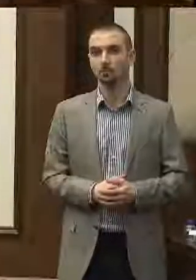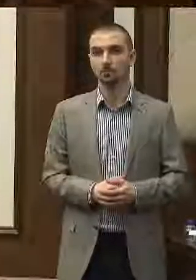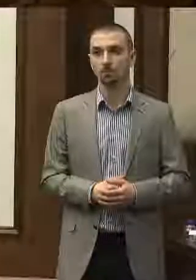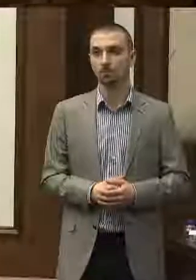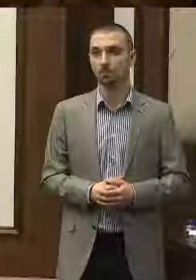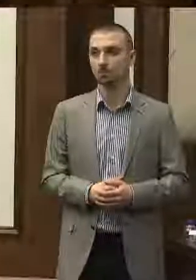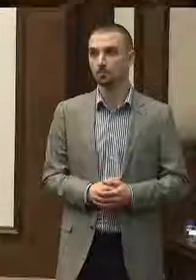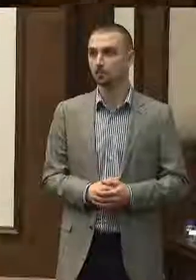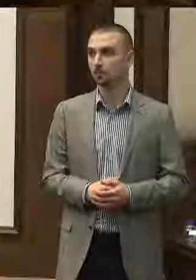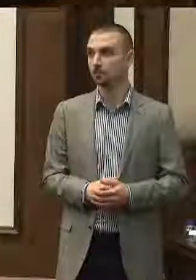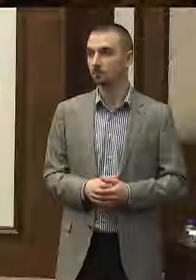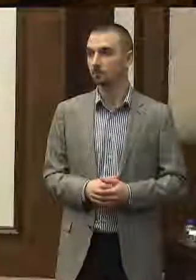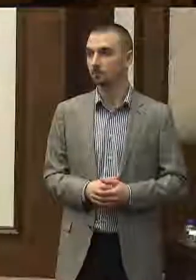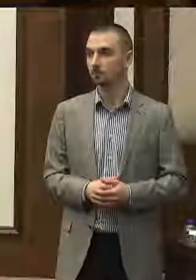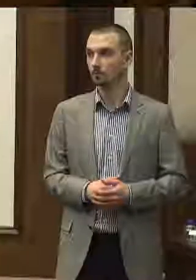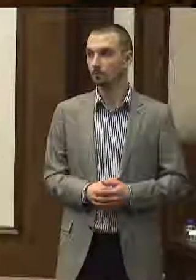Seher Hocam,